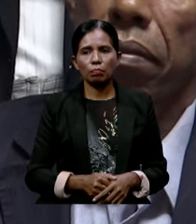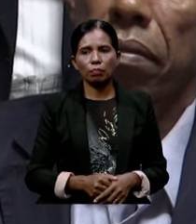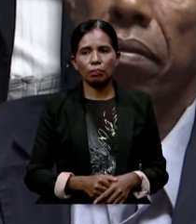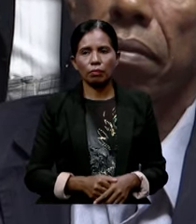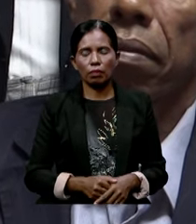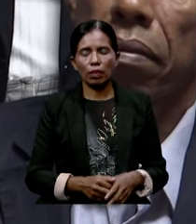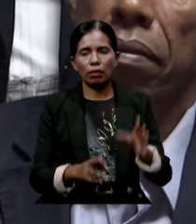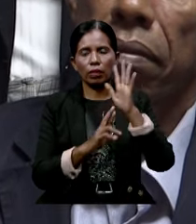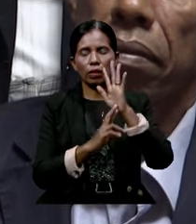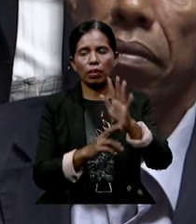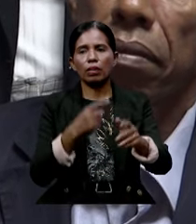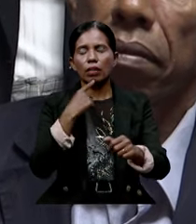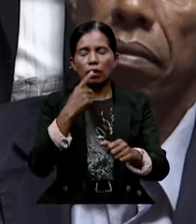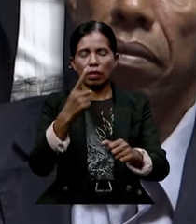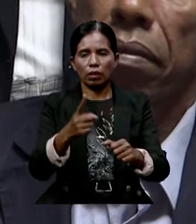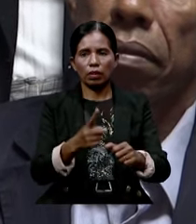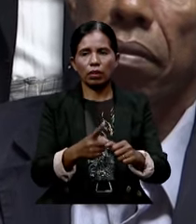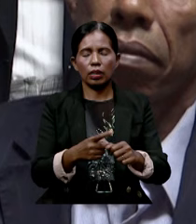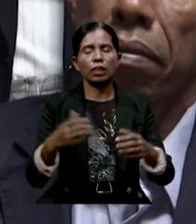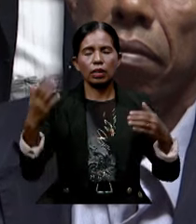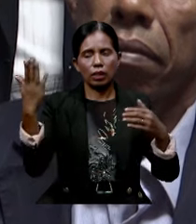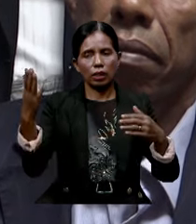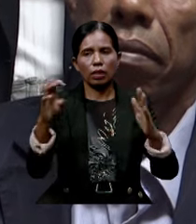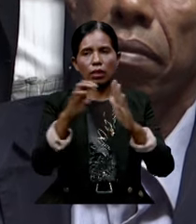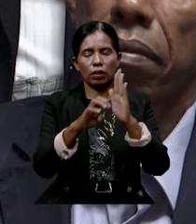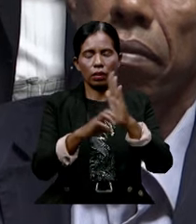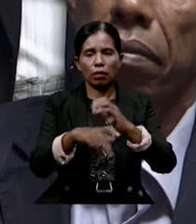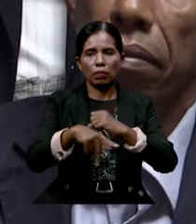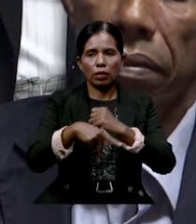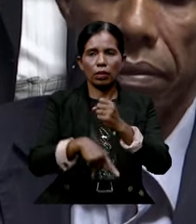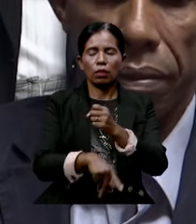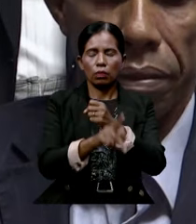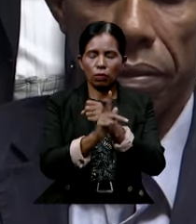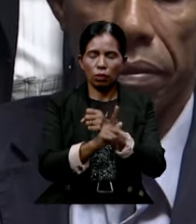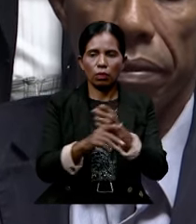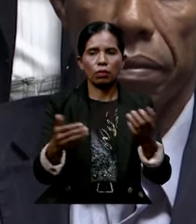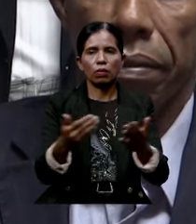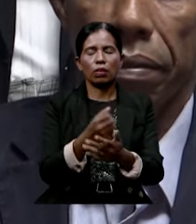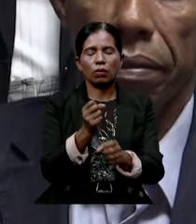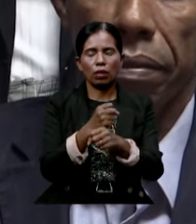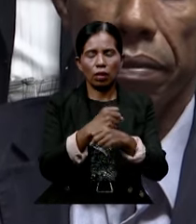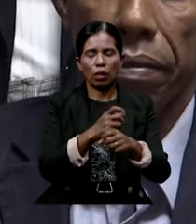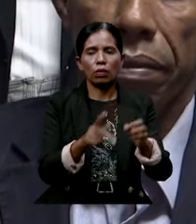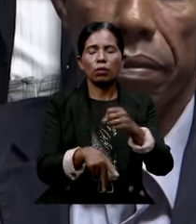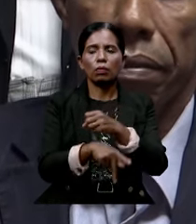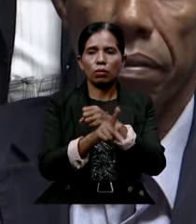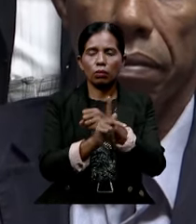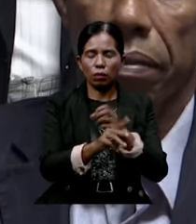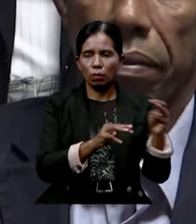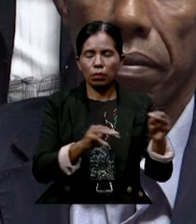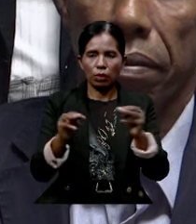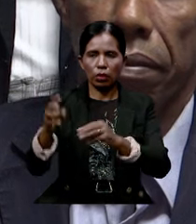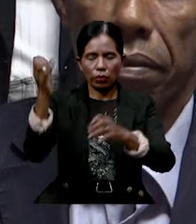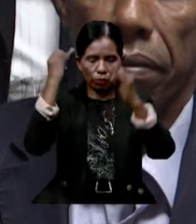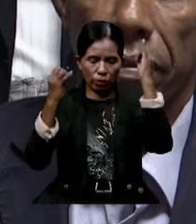viral los katak dihan iha estrutura partido junto unian fung iha atau halu junto mudansa. Informasi